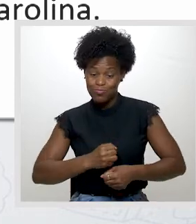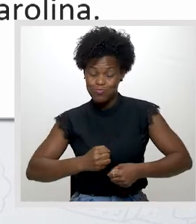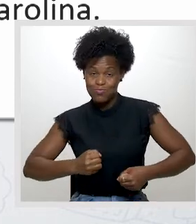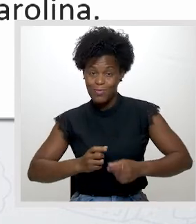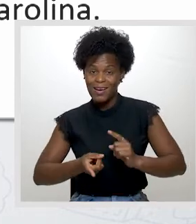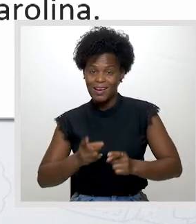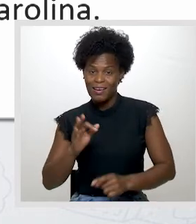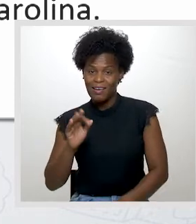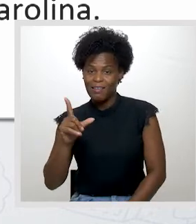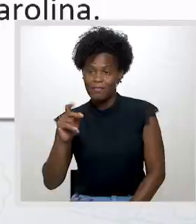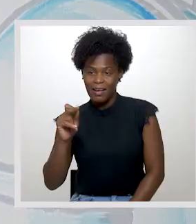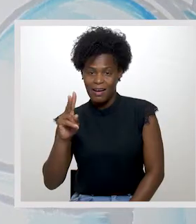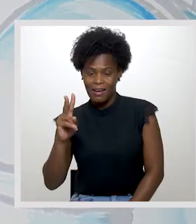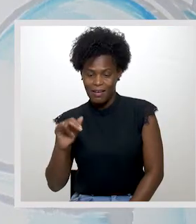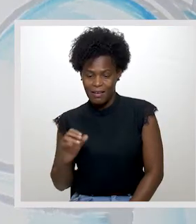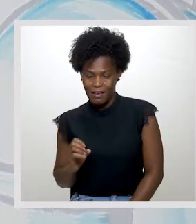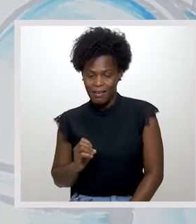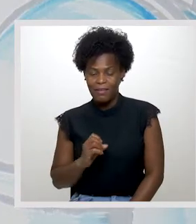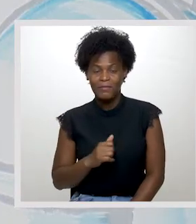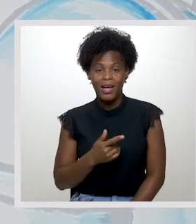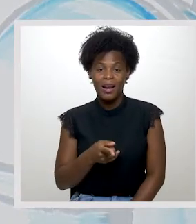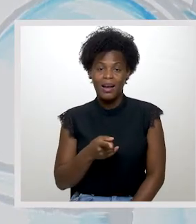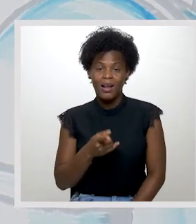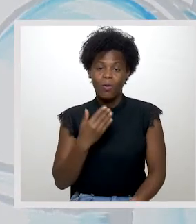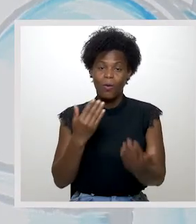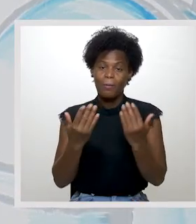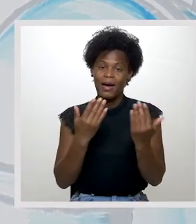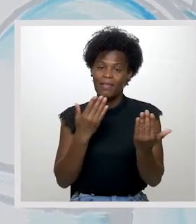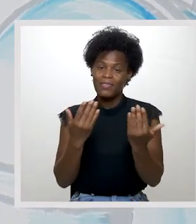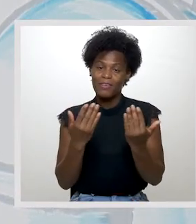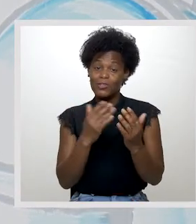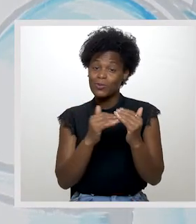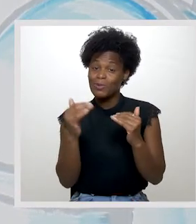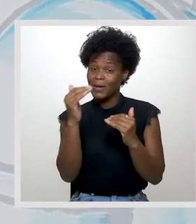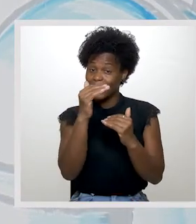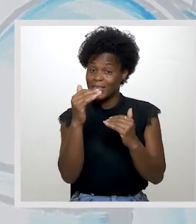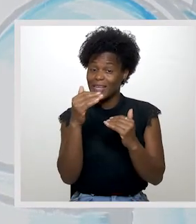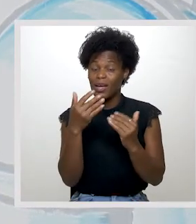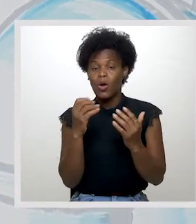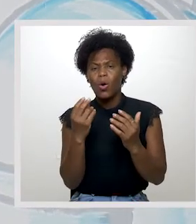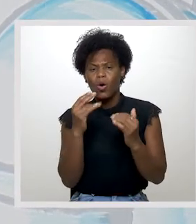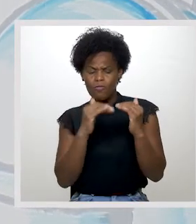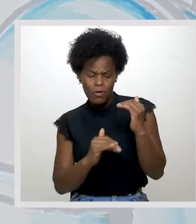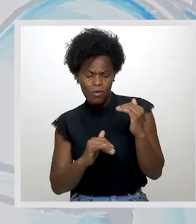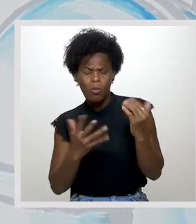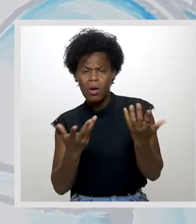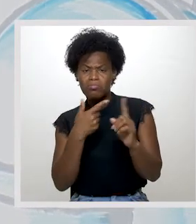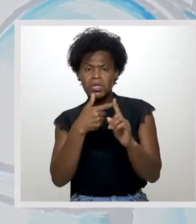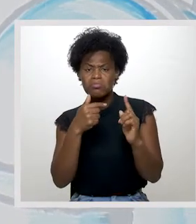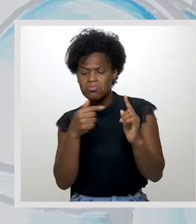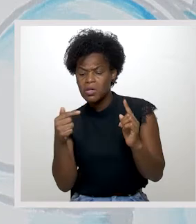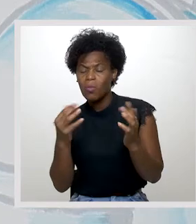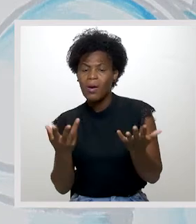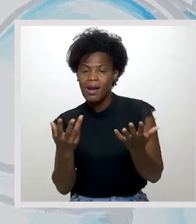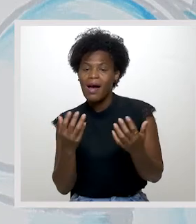que Flávio. Très bien. Ici, c'est le comparatif de supériorité ou d'infériorité?